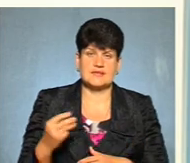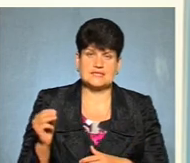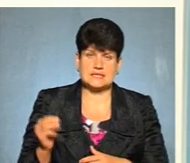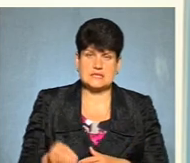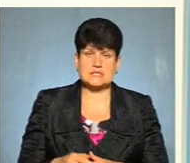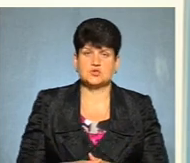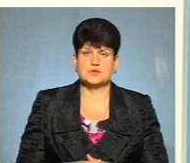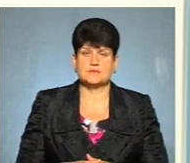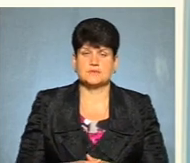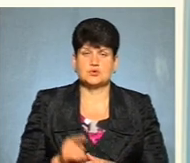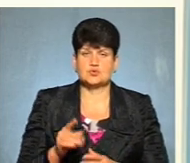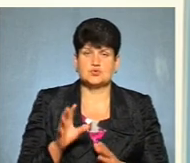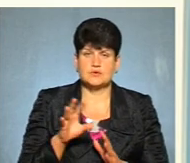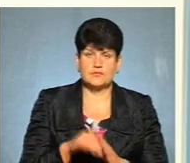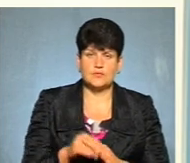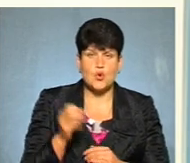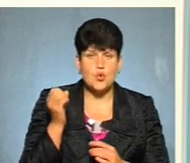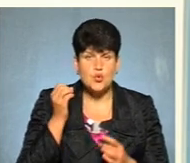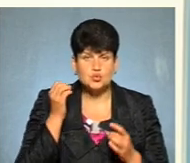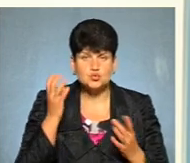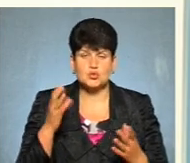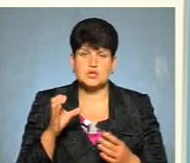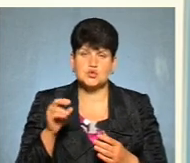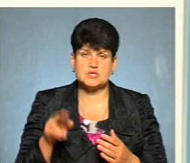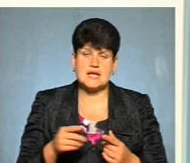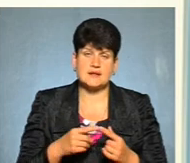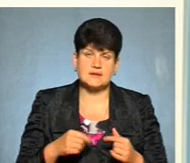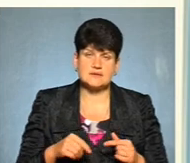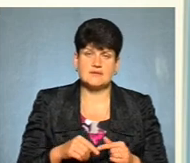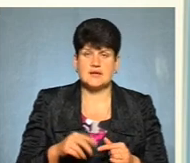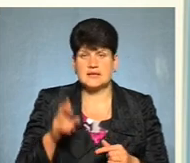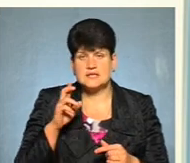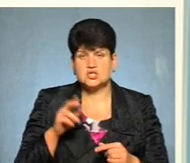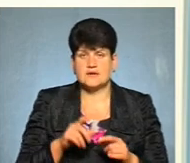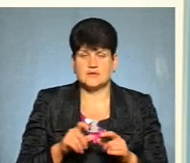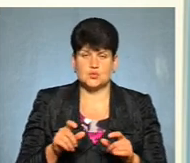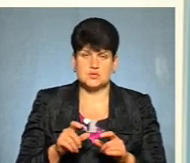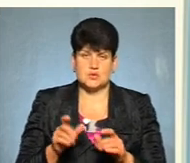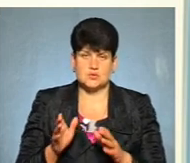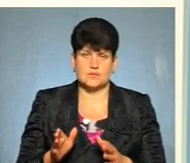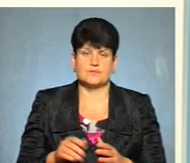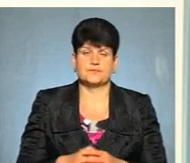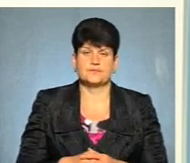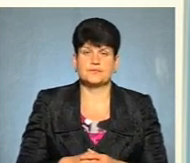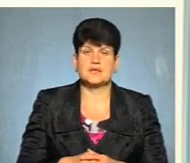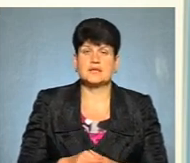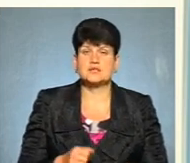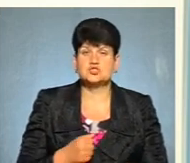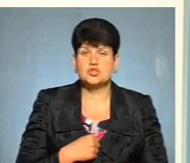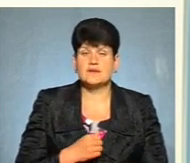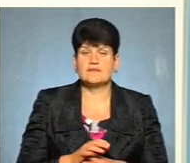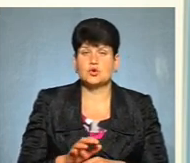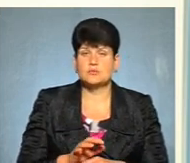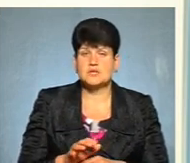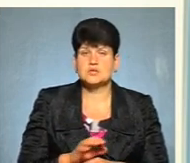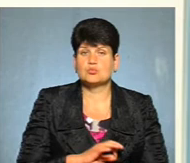тисяч. Сюди ж культура, соціальна сфера державних установ, державних службовців. На жаль, виробничі